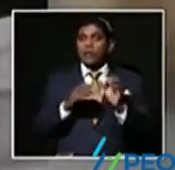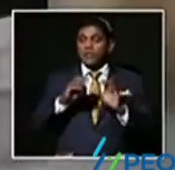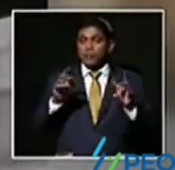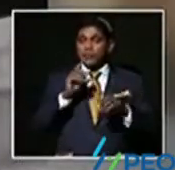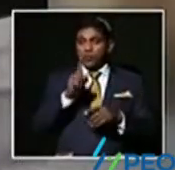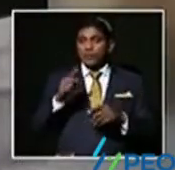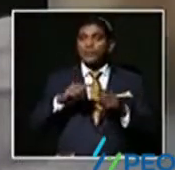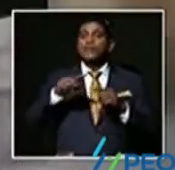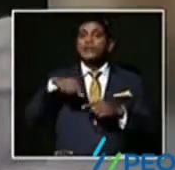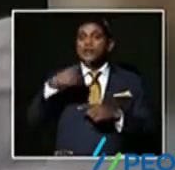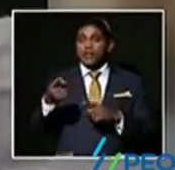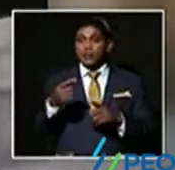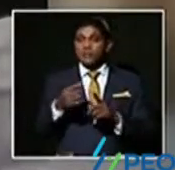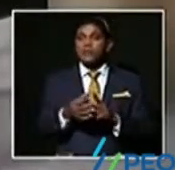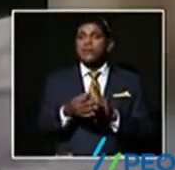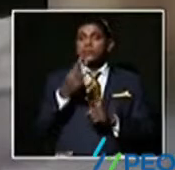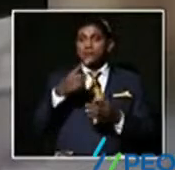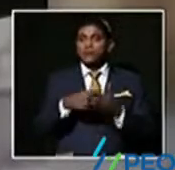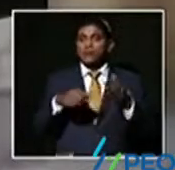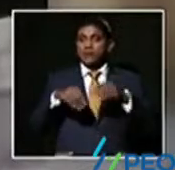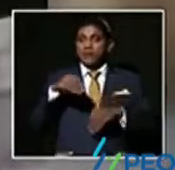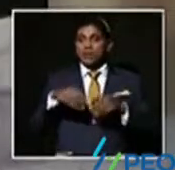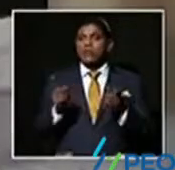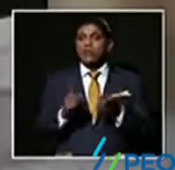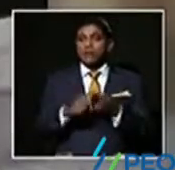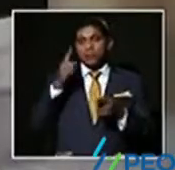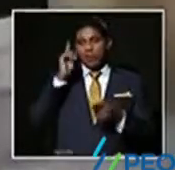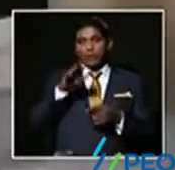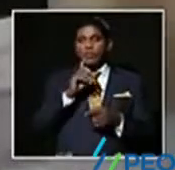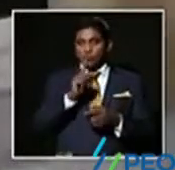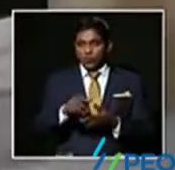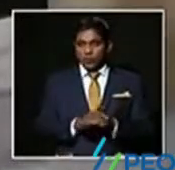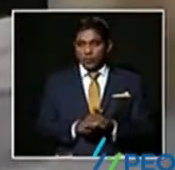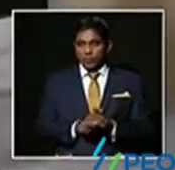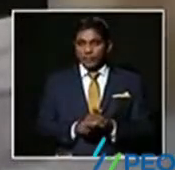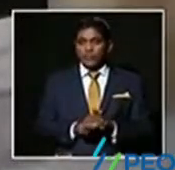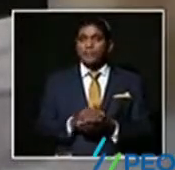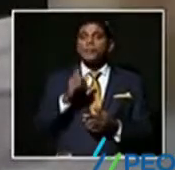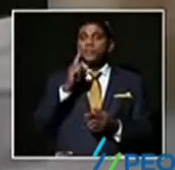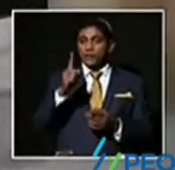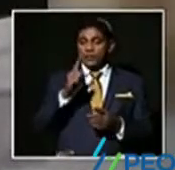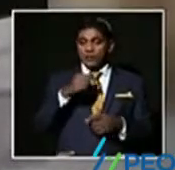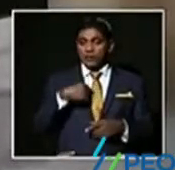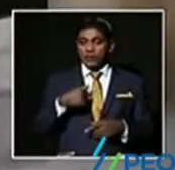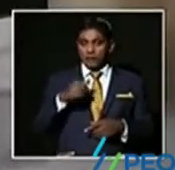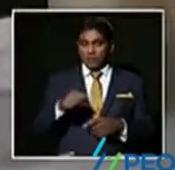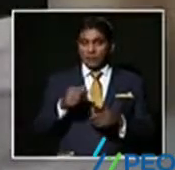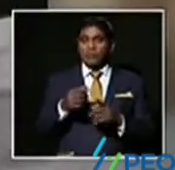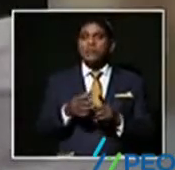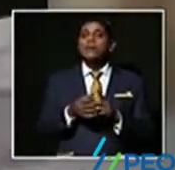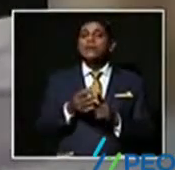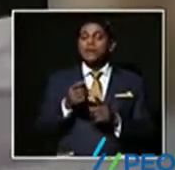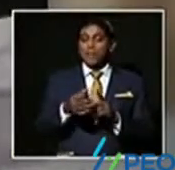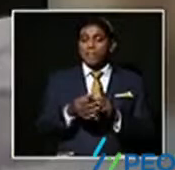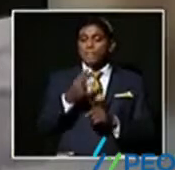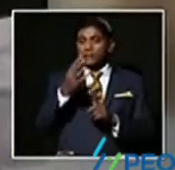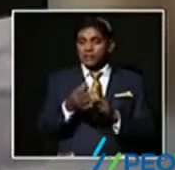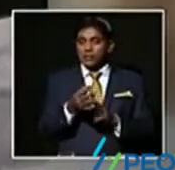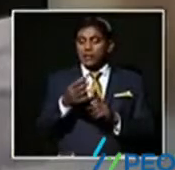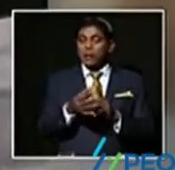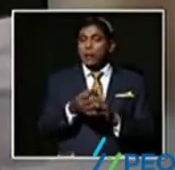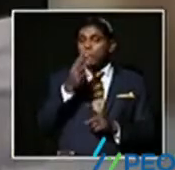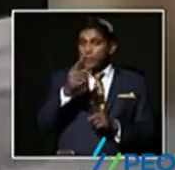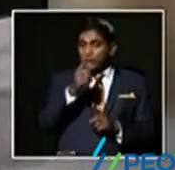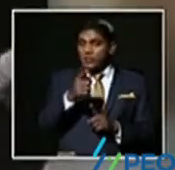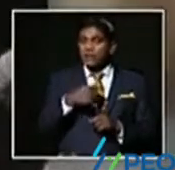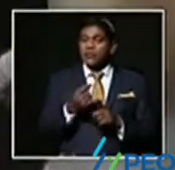ඊළඟ ජනාධිපතිවරණයට තරඟ කිරීමට බලාපොරොත්තු වෙනවා කියලා. එක දෙයක් තියෙනවා අපේ ජනාධිපතිවරයෙක් බවට ඉදිරිපත් වීමේදී මානසික රෝගීන්ට